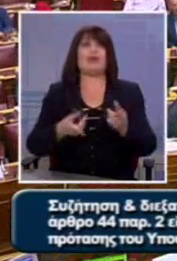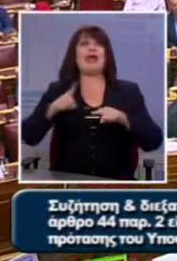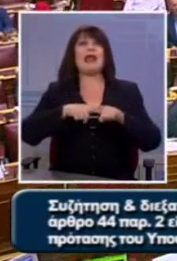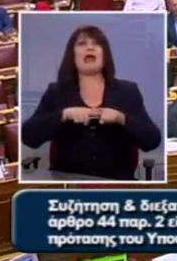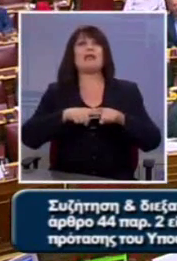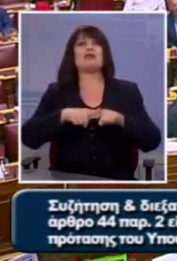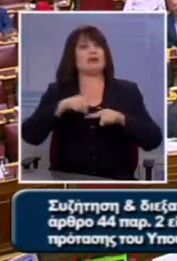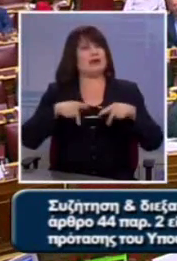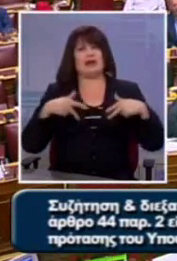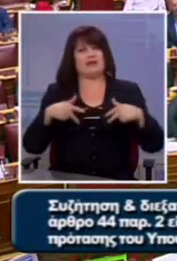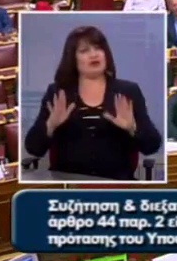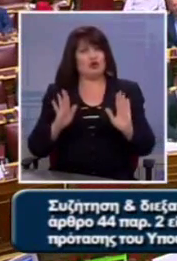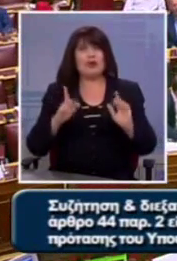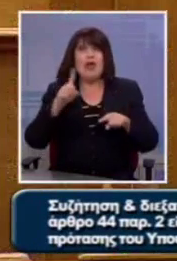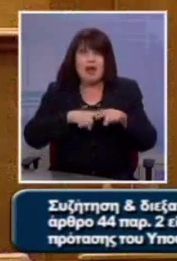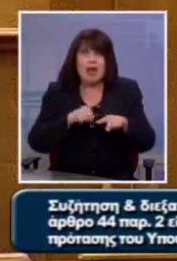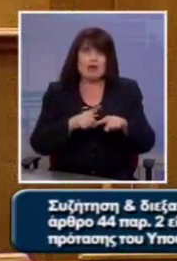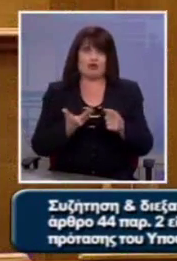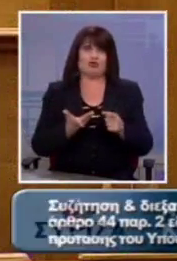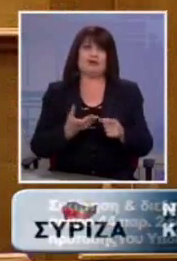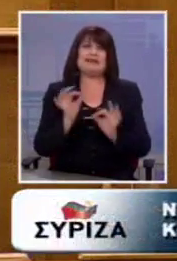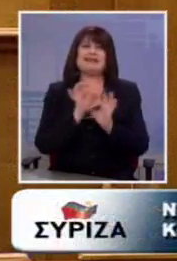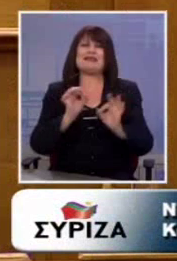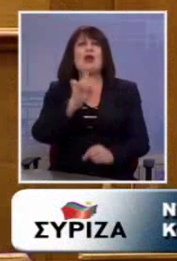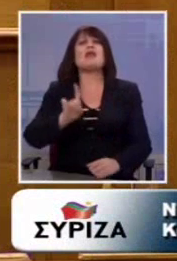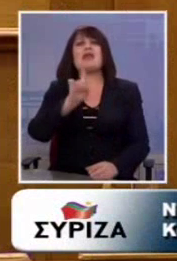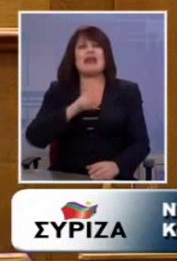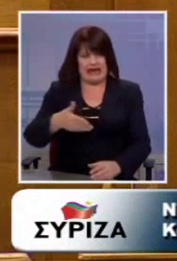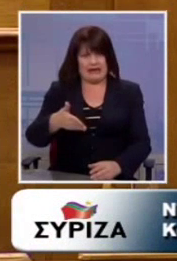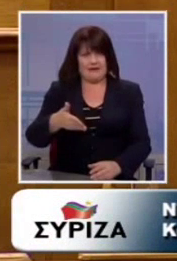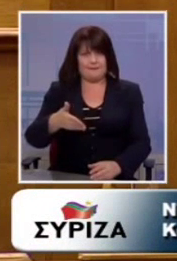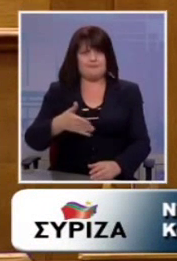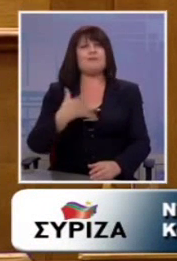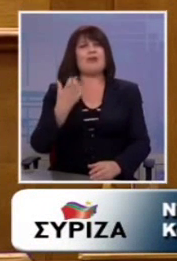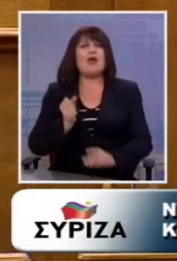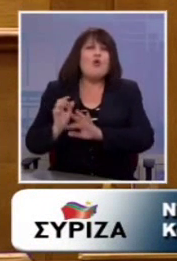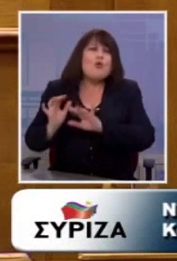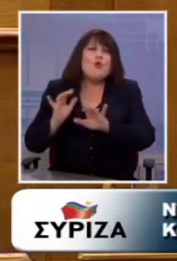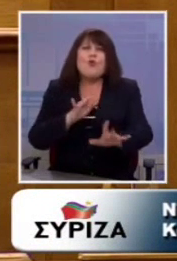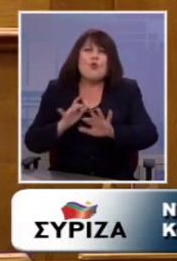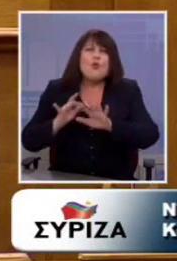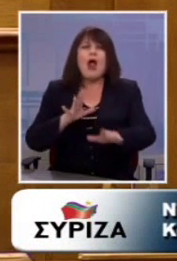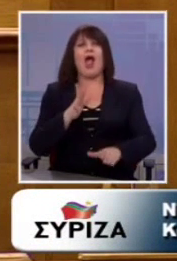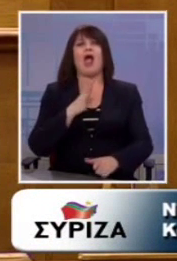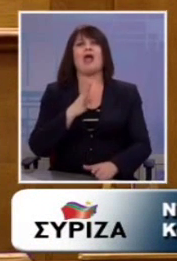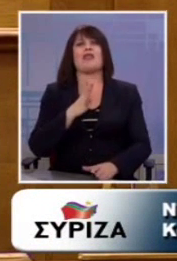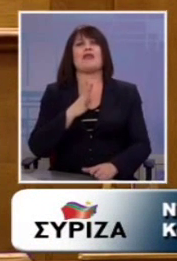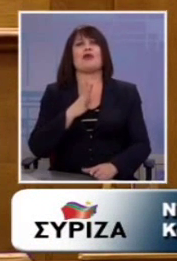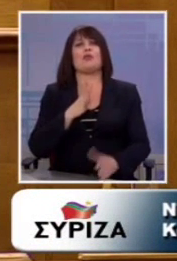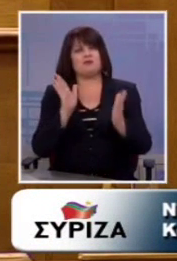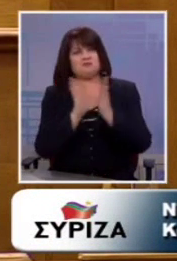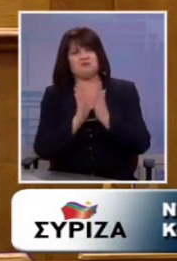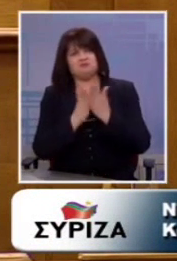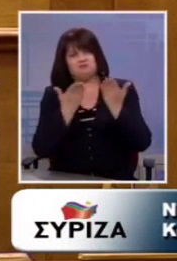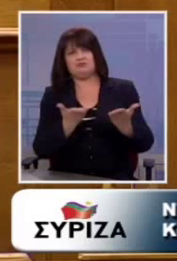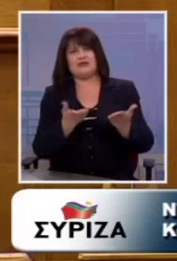της ελληνικής κυβέρνησης, γιατί είναι σίγουρο ότι μεθαύριο την Κυριακή θα υπάρξει μαζική συμμετοχή και μαζική επιβράβευση